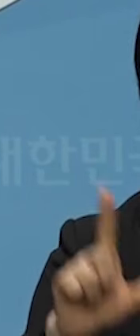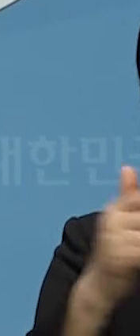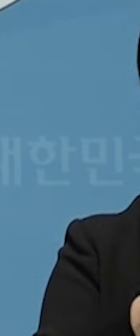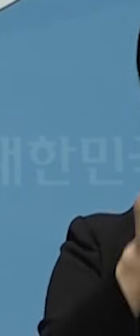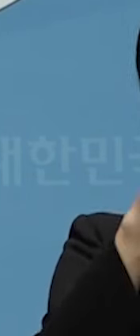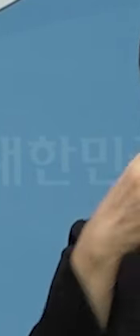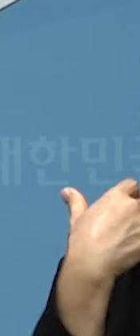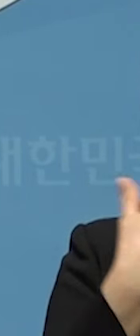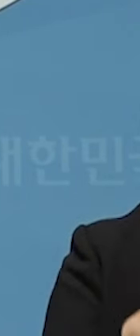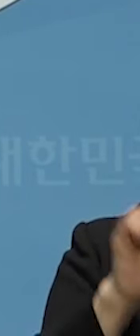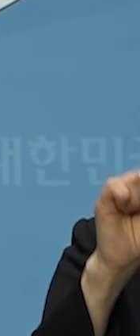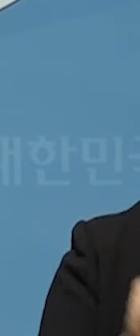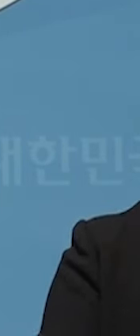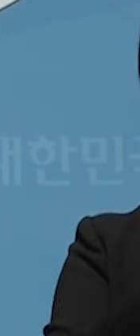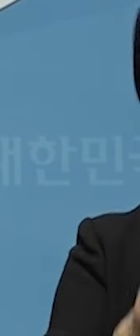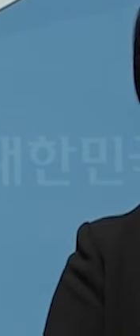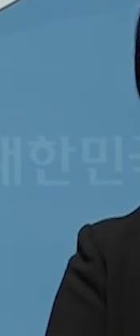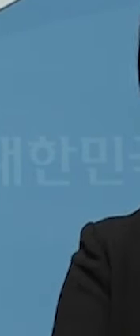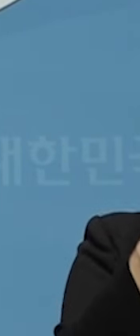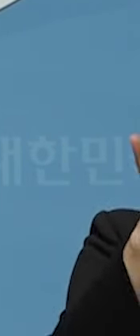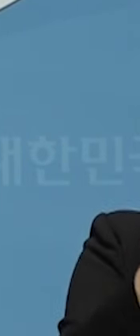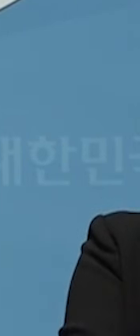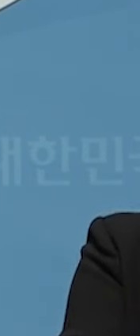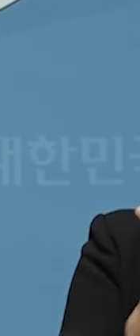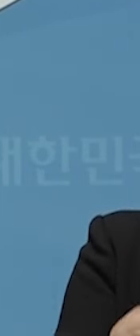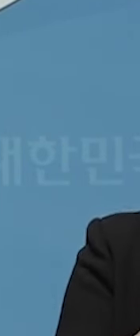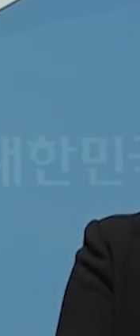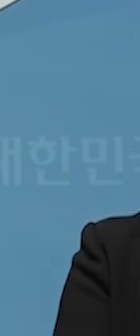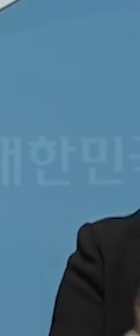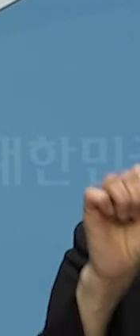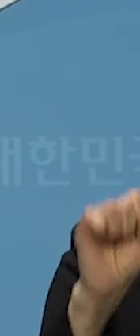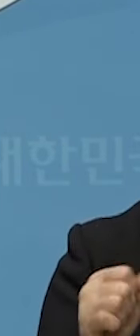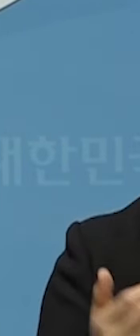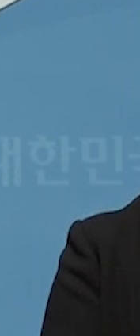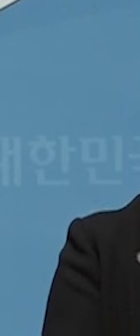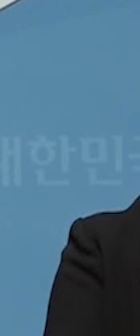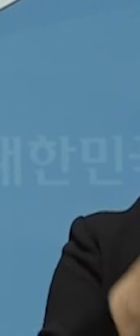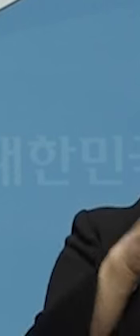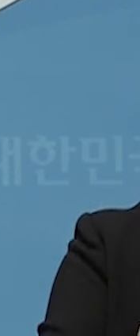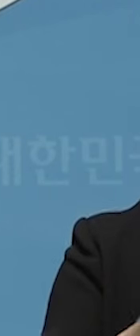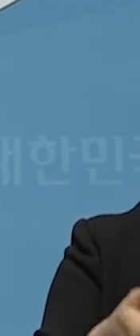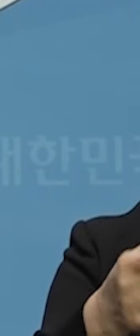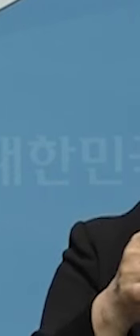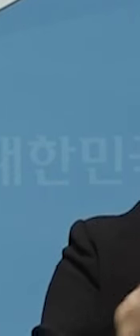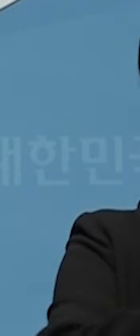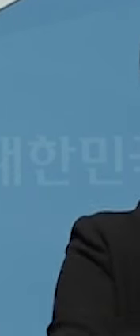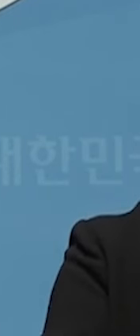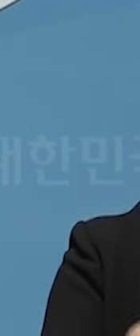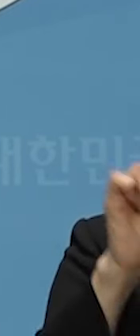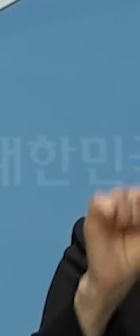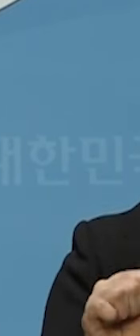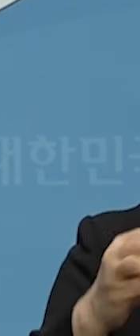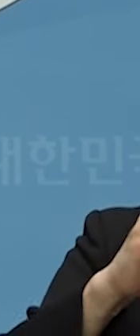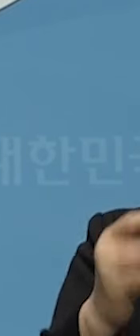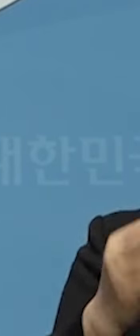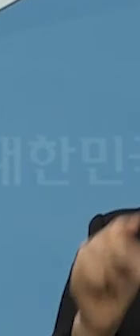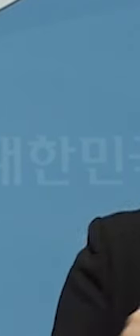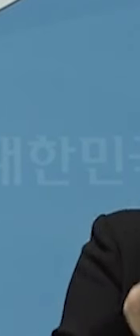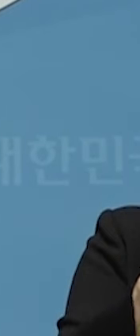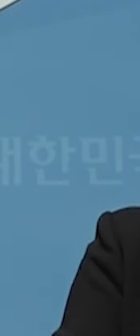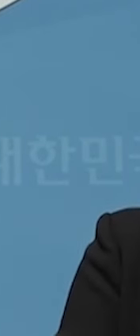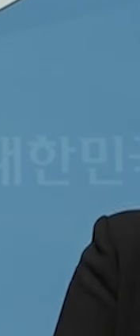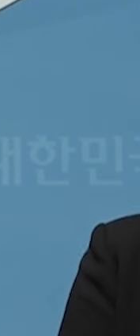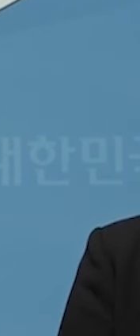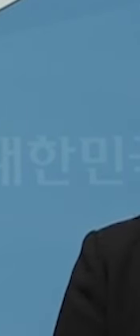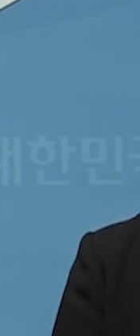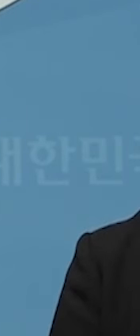정부는 체육산업의 재원 마련을 위해 체육진흥투표권, 이른바 스포츠 토토를